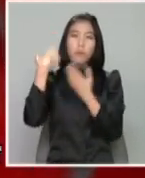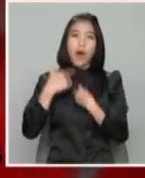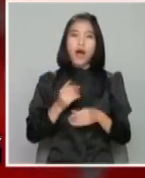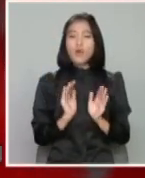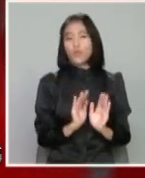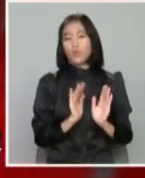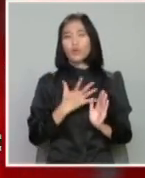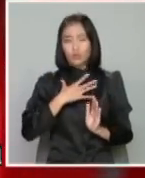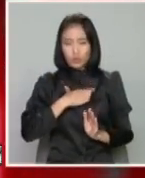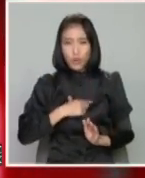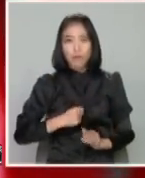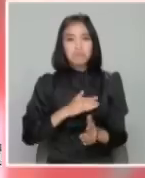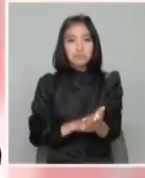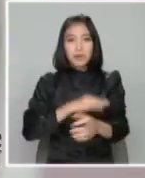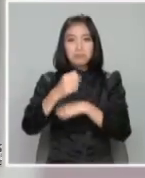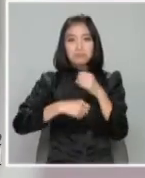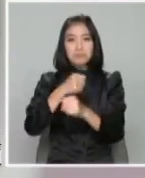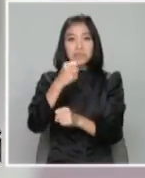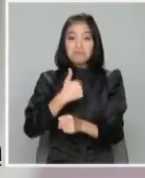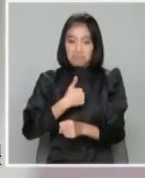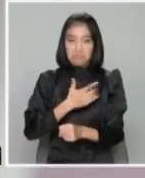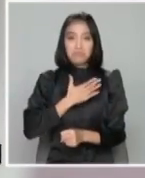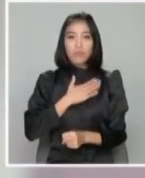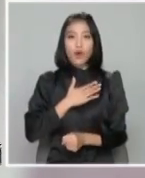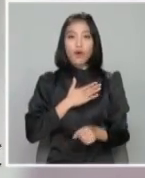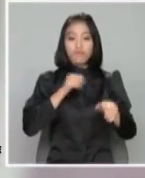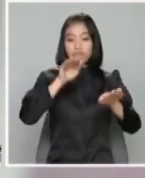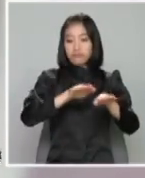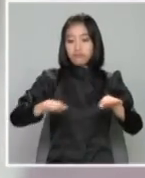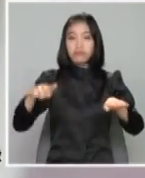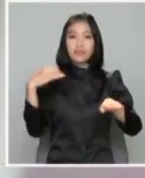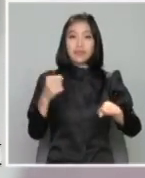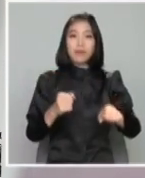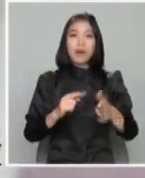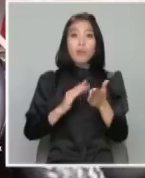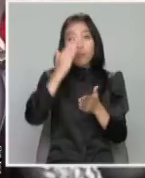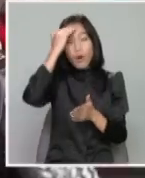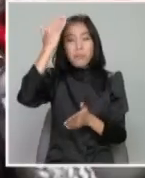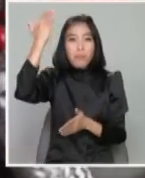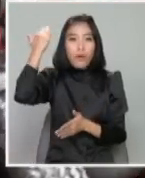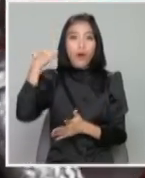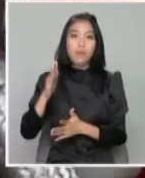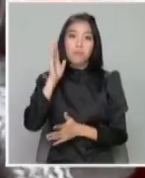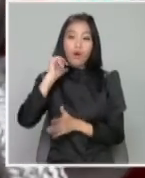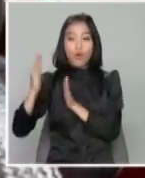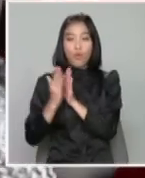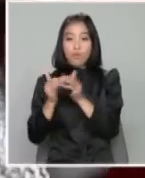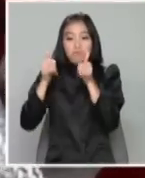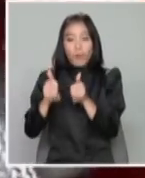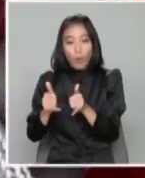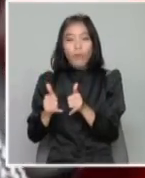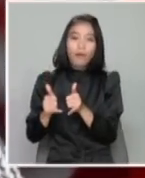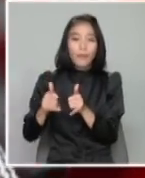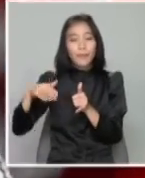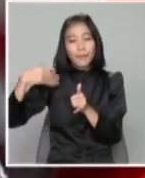10ปีแล้วปัจจุบันก็มีกว่า10คันจากจุดเริ่มต้นที่นั่งรถกับคุณพ่อในวัยเด็กทำให้พี่เขียดมองว่ารถโบรา